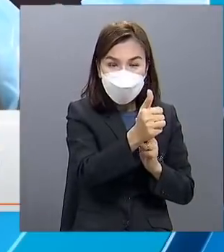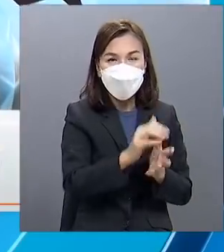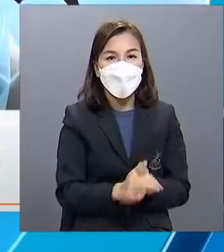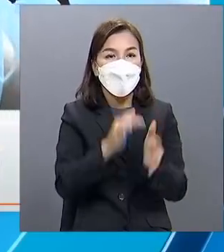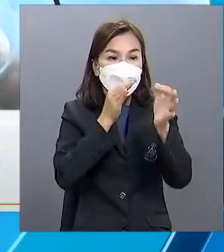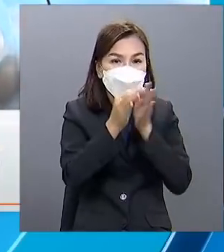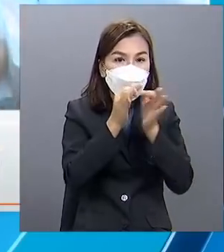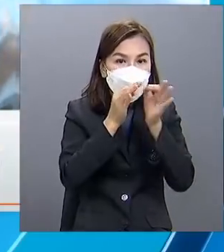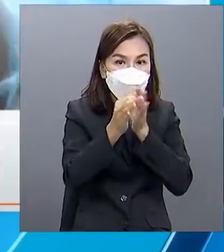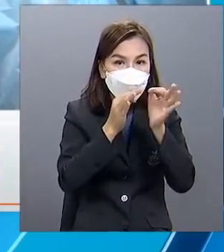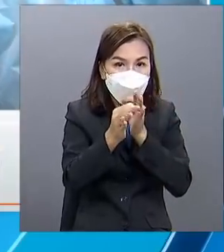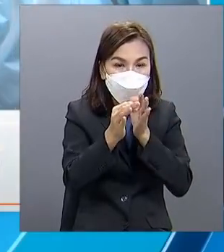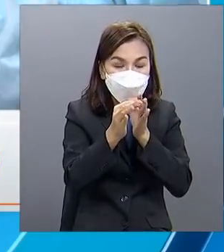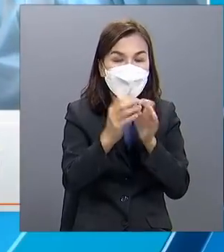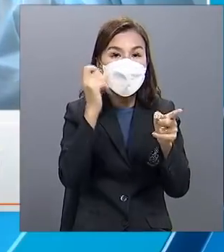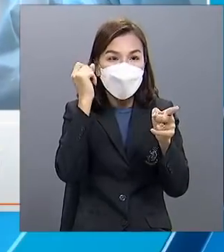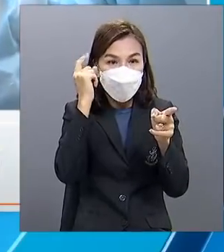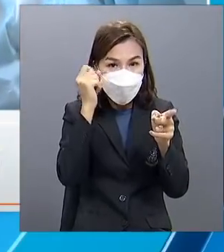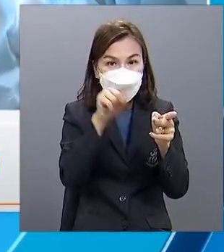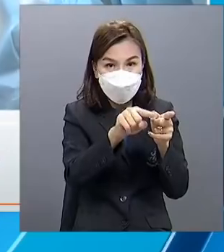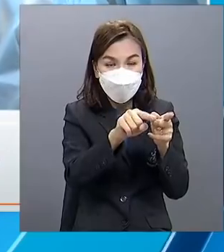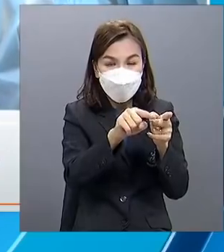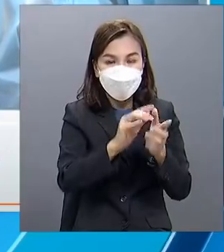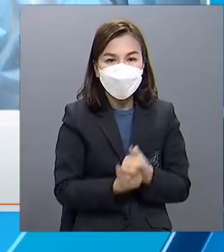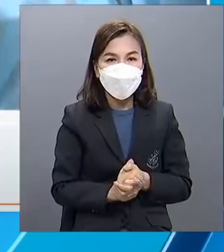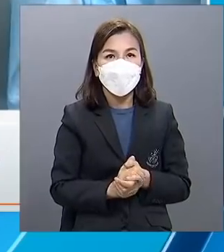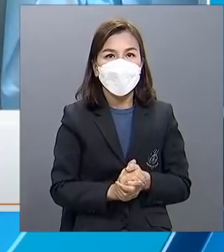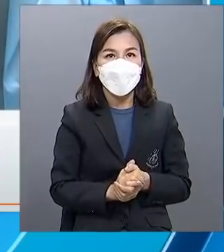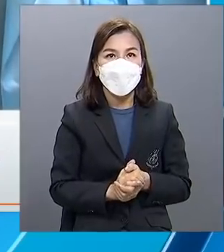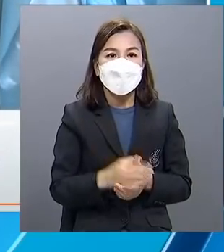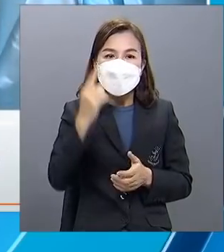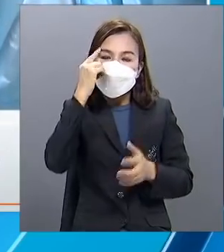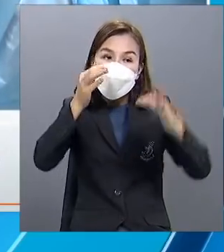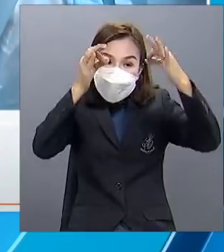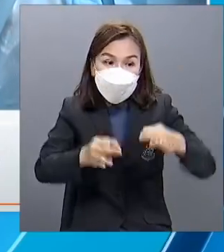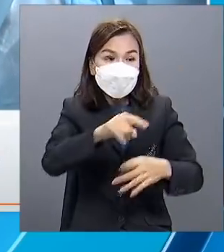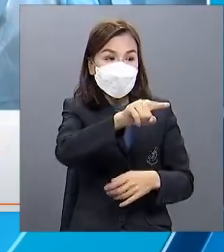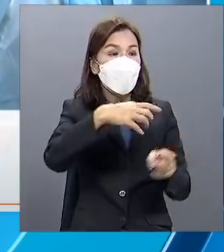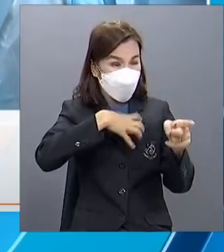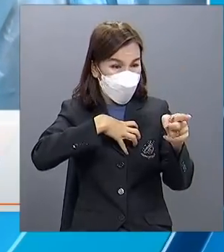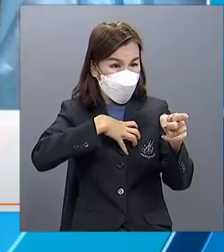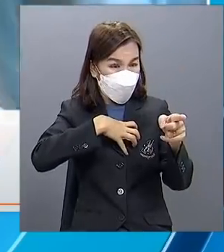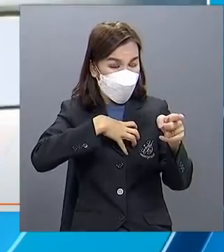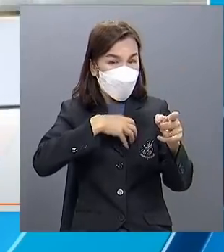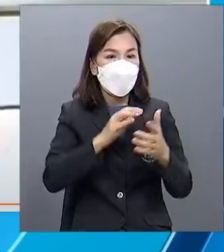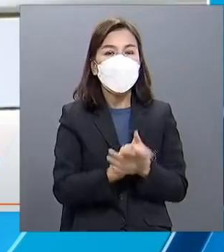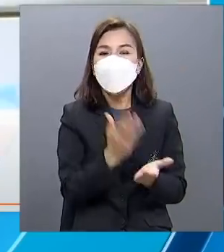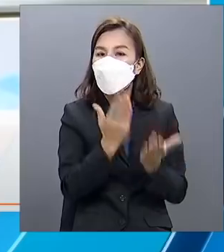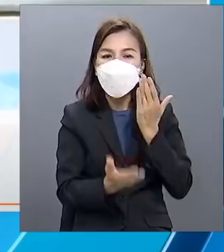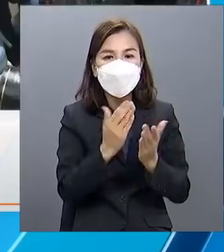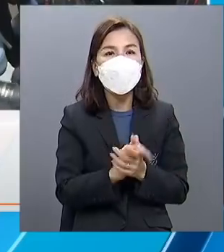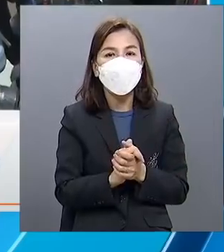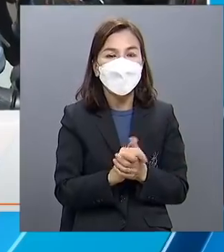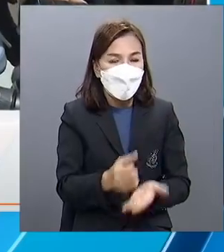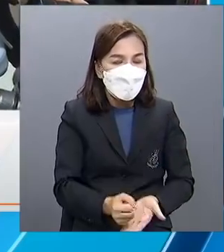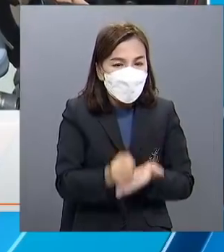บุตรหลานเข้าใจให้น้องเข้าใจแล้วก็ให้เขามีส่วนร่วมในเรื่องการตัดสินใจว่าเอ่อถ้าการฉีดวัคซีนไอจะทำให้ชีวิตจะทำ